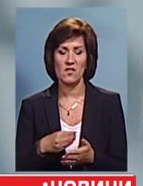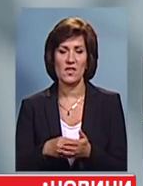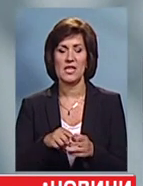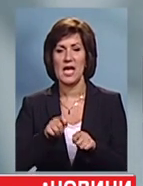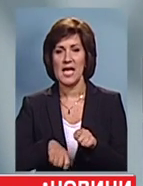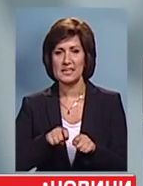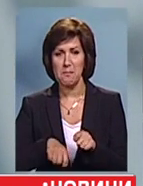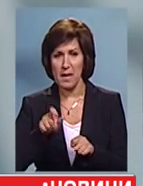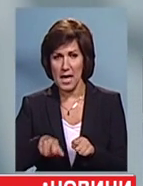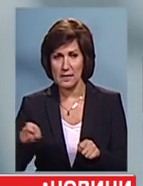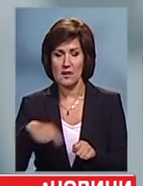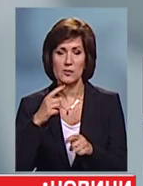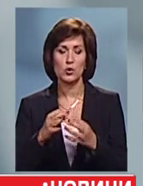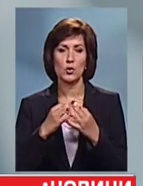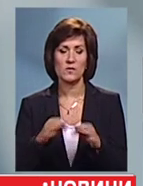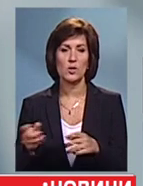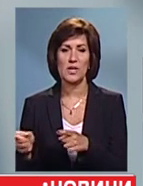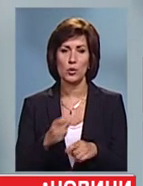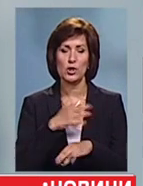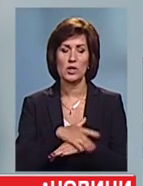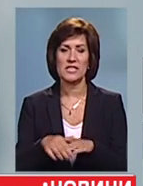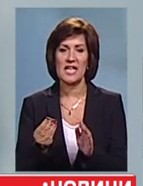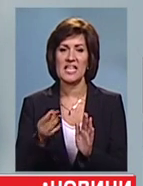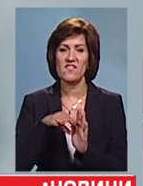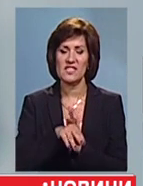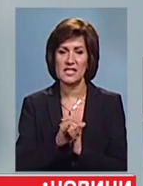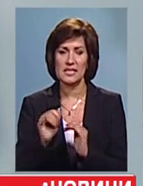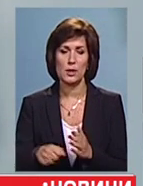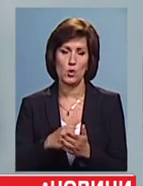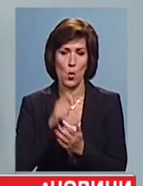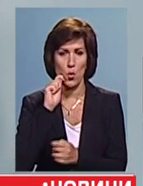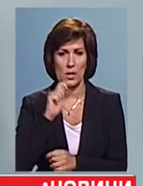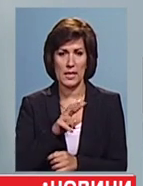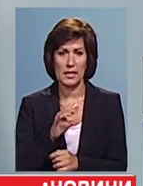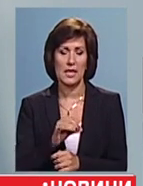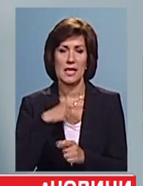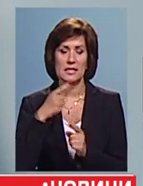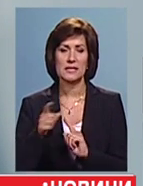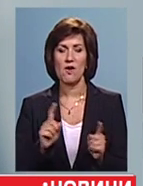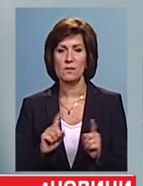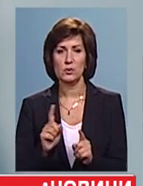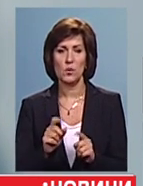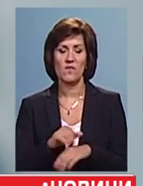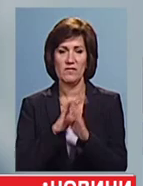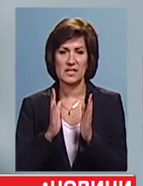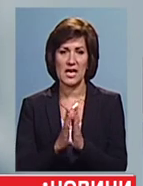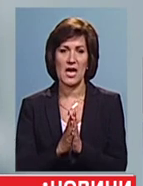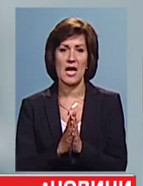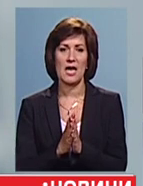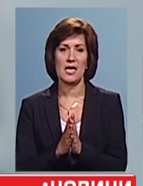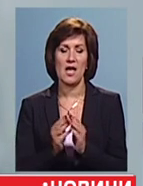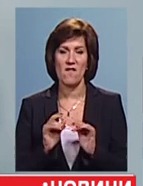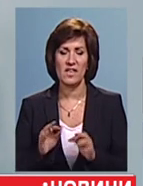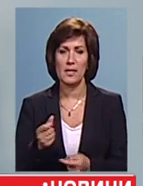і сказав, що він дозволить залучити іноземні інвестиції до України, і сказав, що взагалі ведення бізнесу